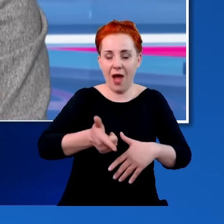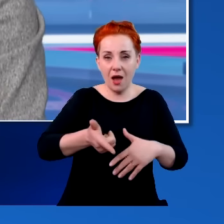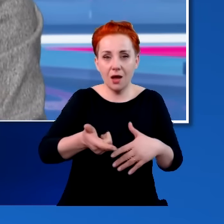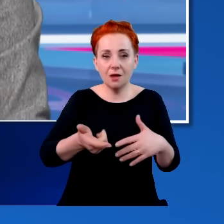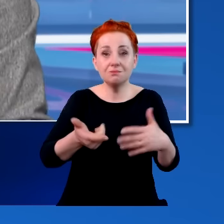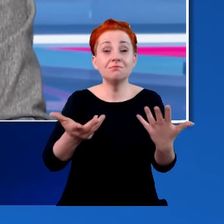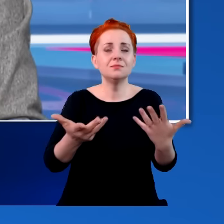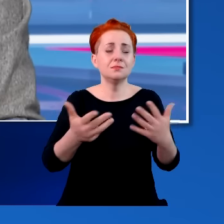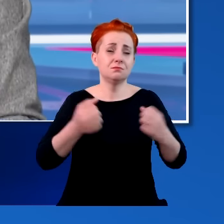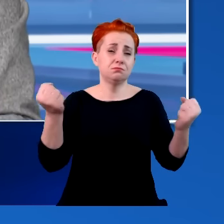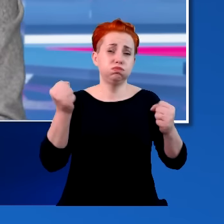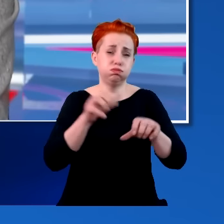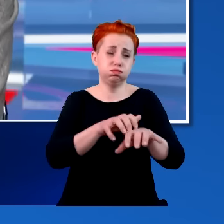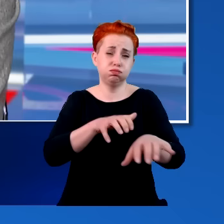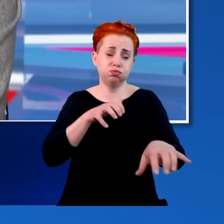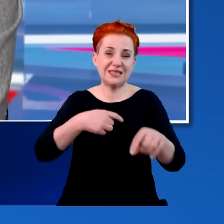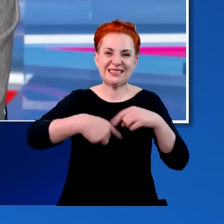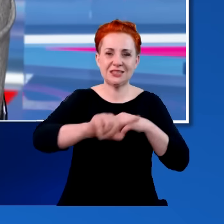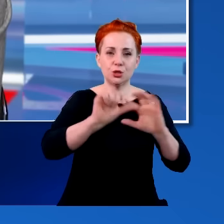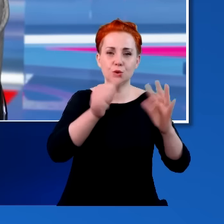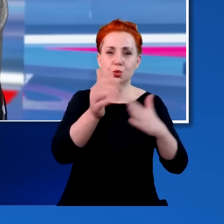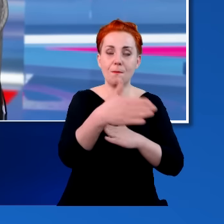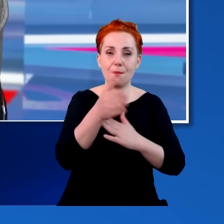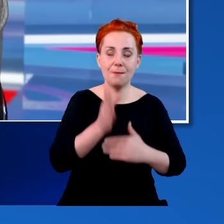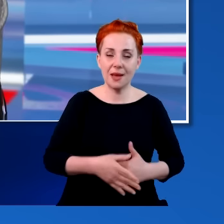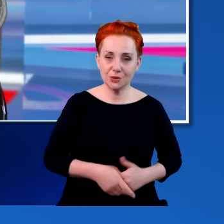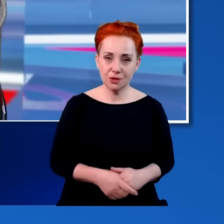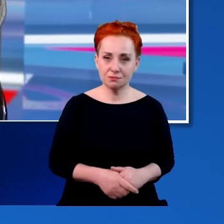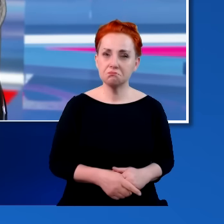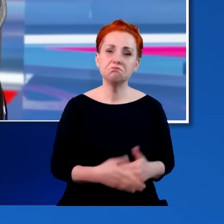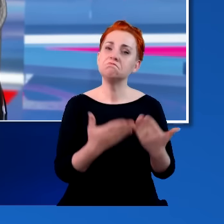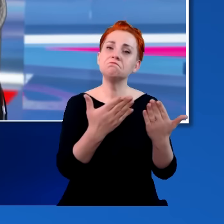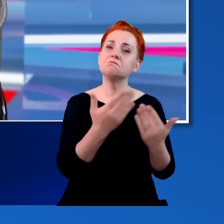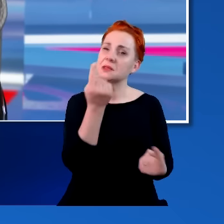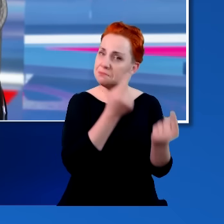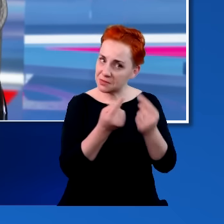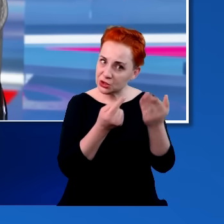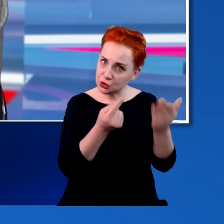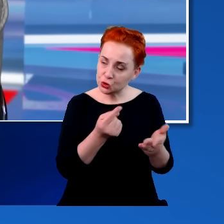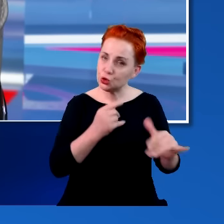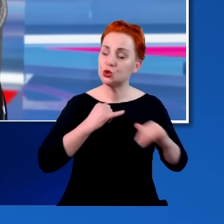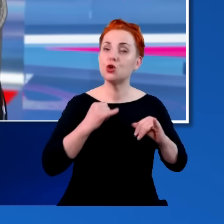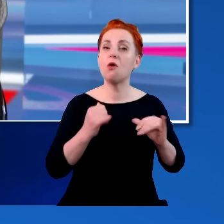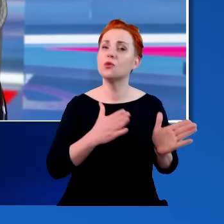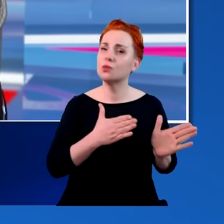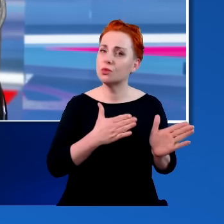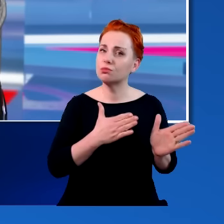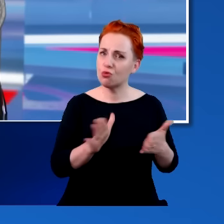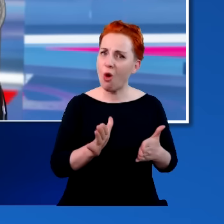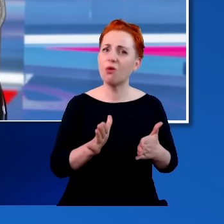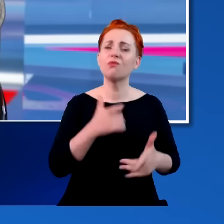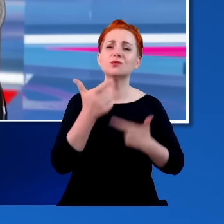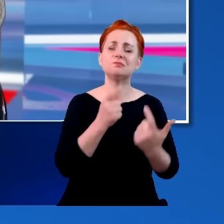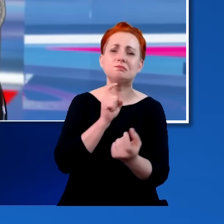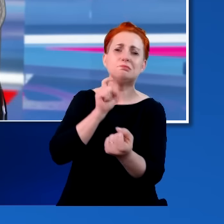Duża demonstracja zapowiadana na 6 marca. Ale czy pana zdaniem rząd jest gotowy rzeczywiście przeciwstawić się